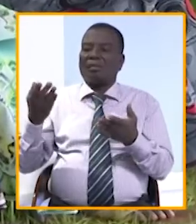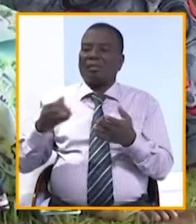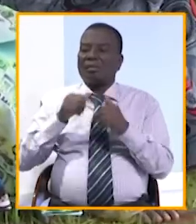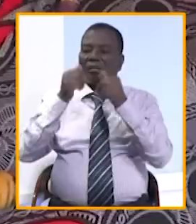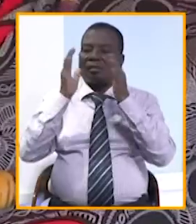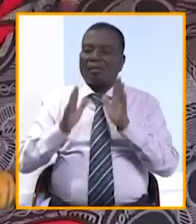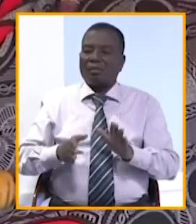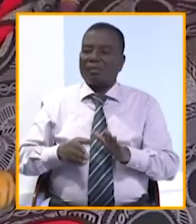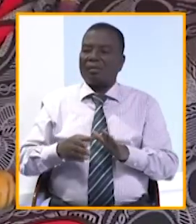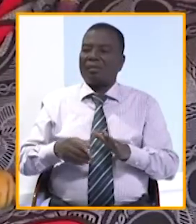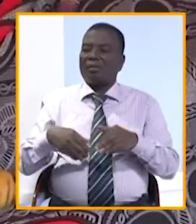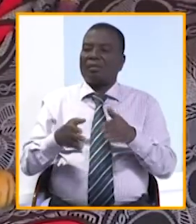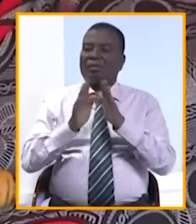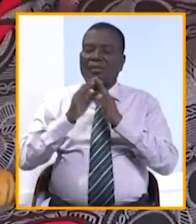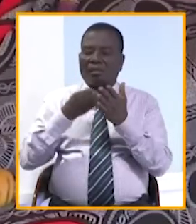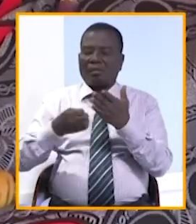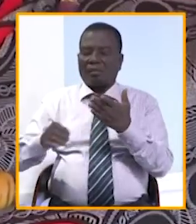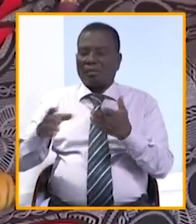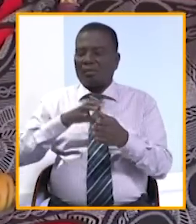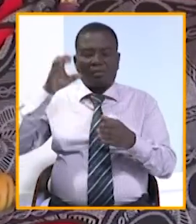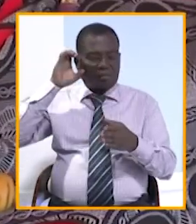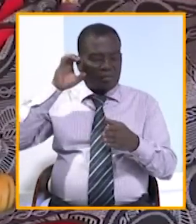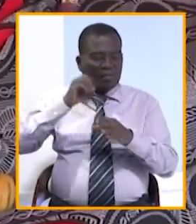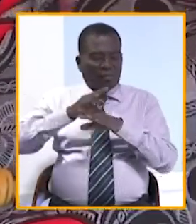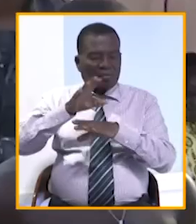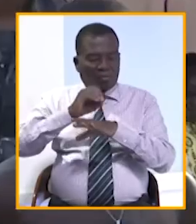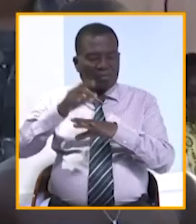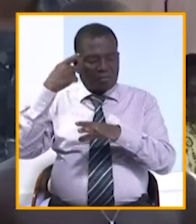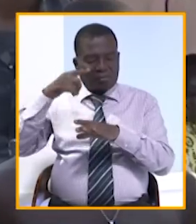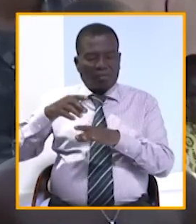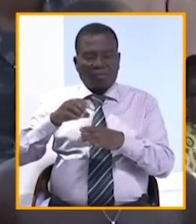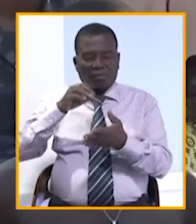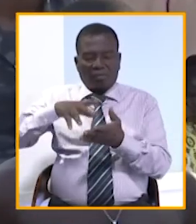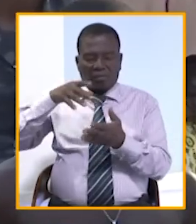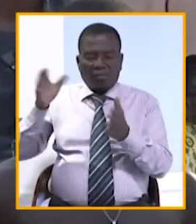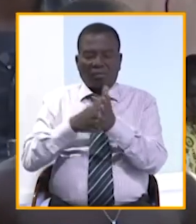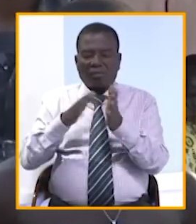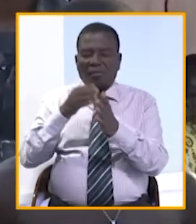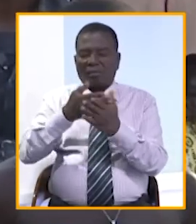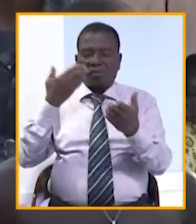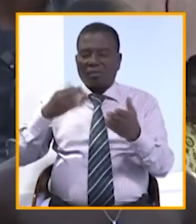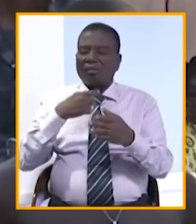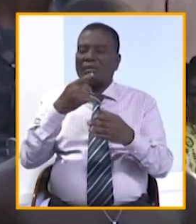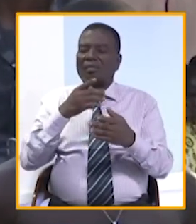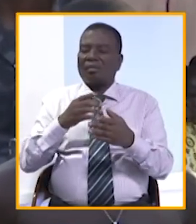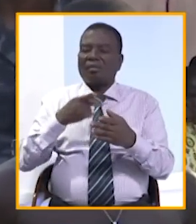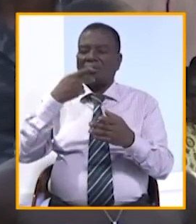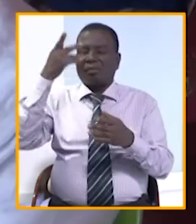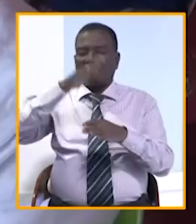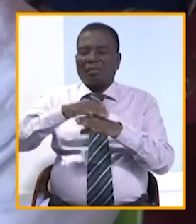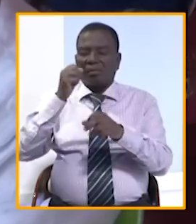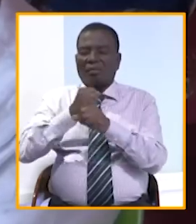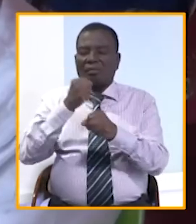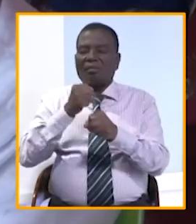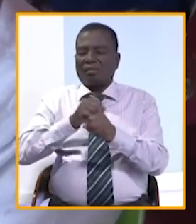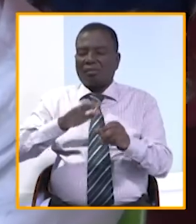plus d'abnégation, d'adhérer au travail et à écouter les conseils en vue de leur réussite scolaire avant d'interpeller les parents sur le travail des enfants dans